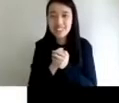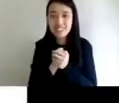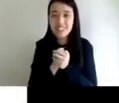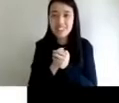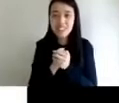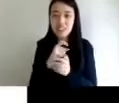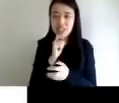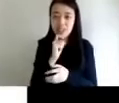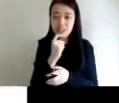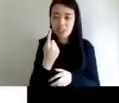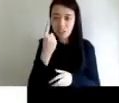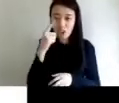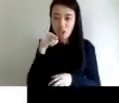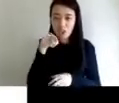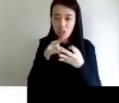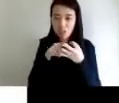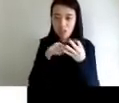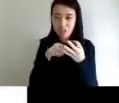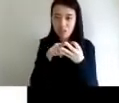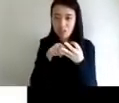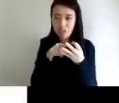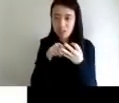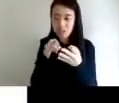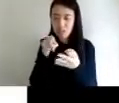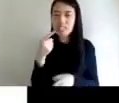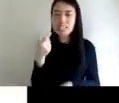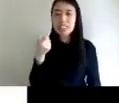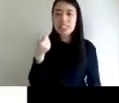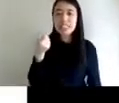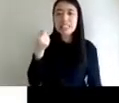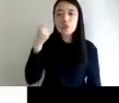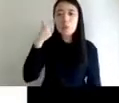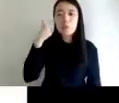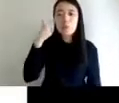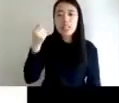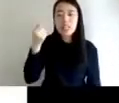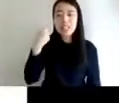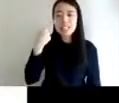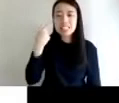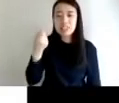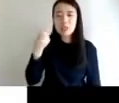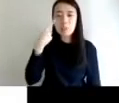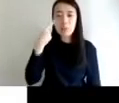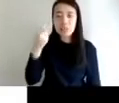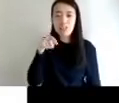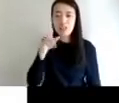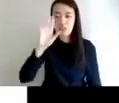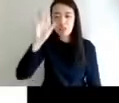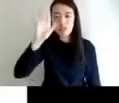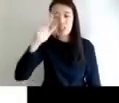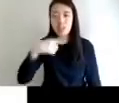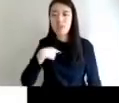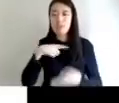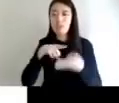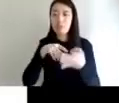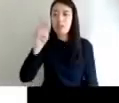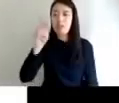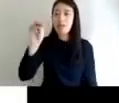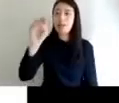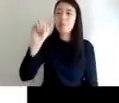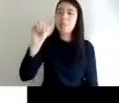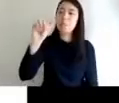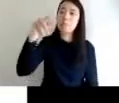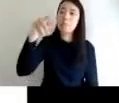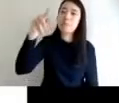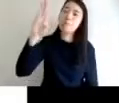，Hello，Hello，Hello， 啊，係 Mabel 啊 ，Hello，Mabel。 係啊，我本身都好中意畫